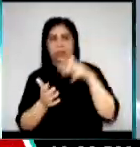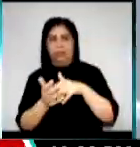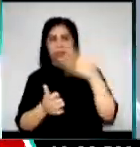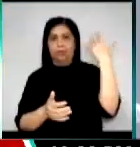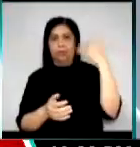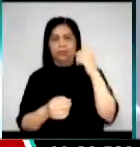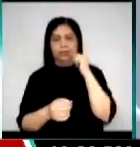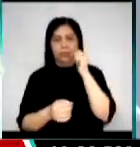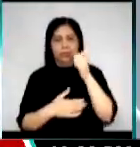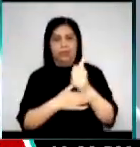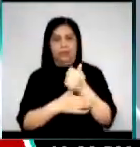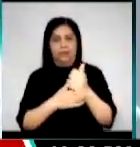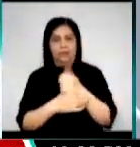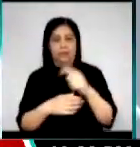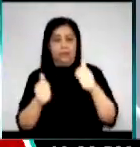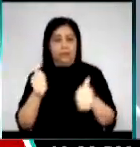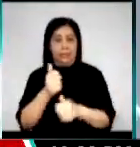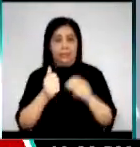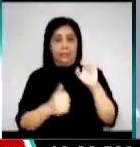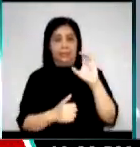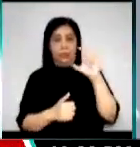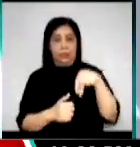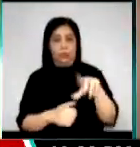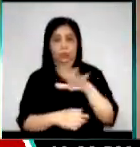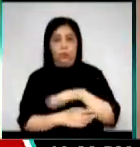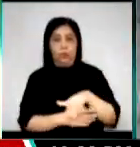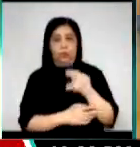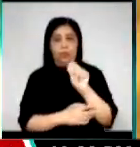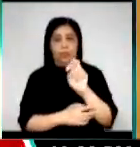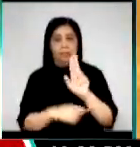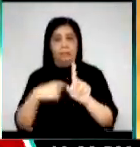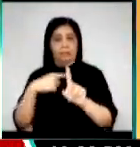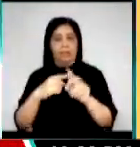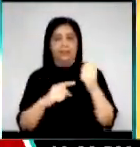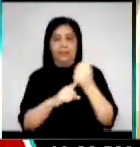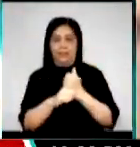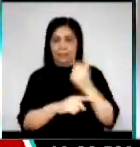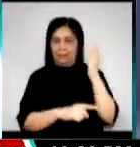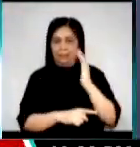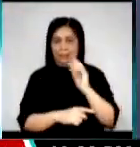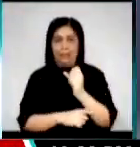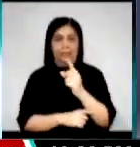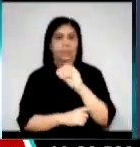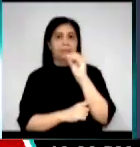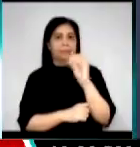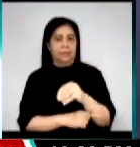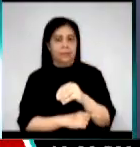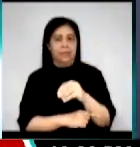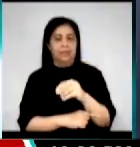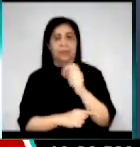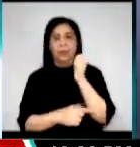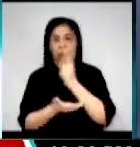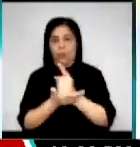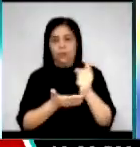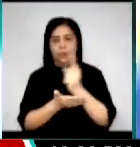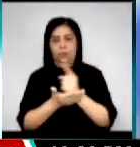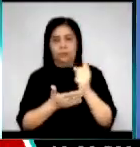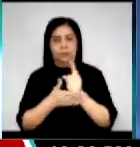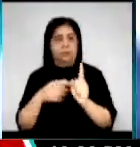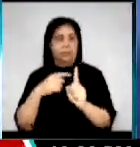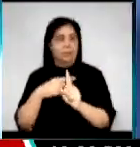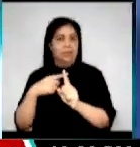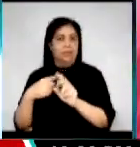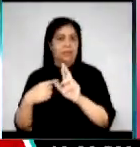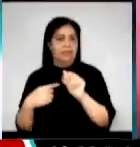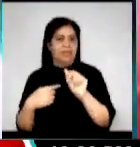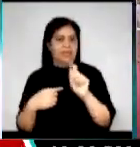5,548 nang isailalim sa ECQ ang NCR Plus noong Abril. 11% naman ang weekly positivity rate sa NCR o yung